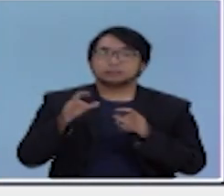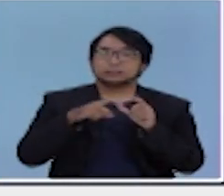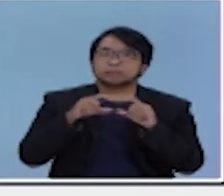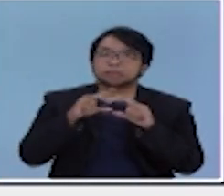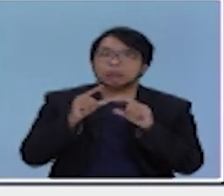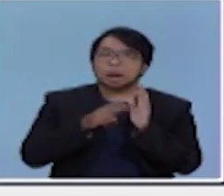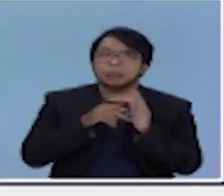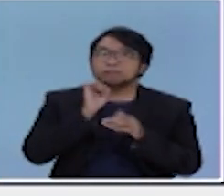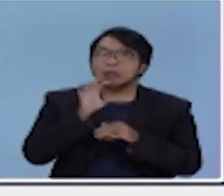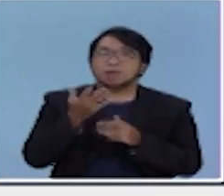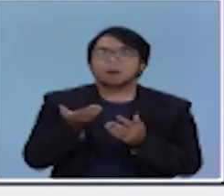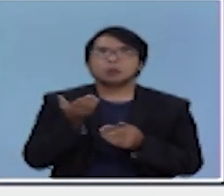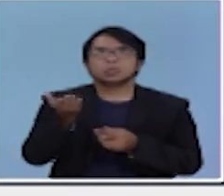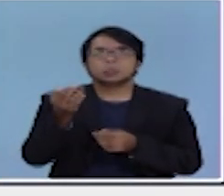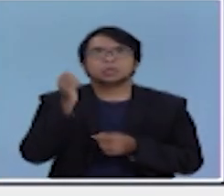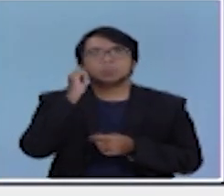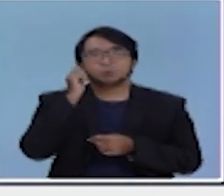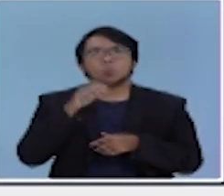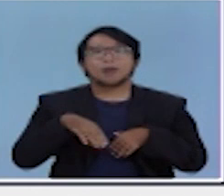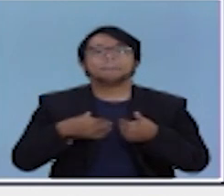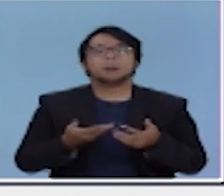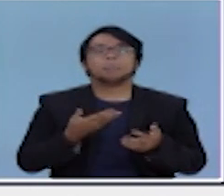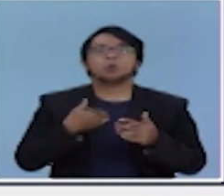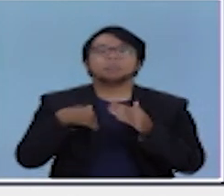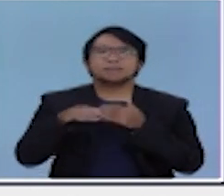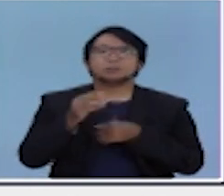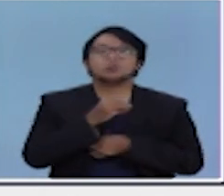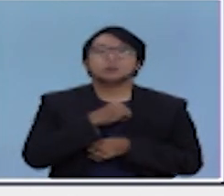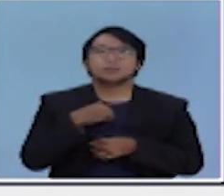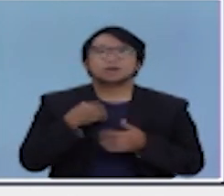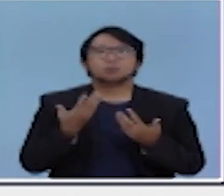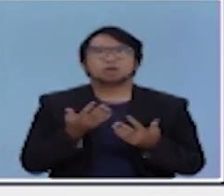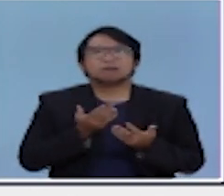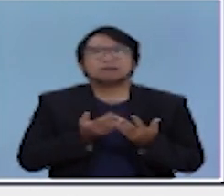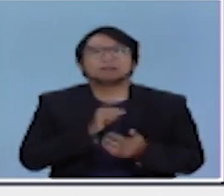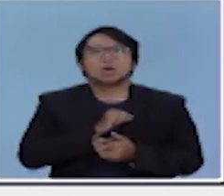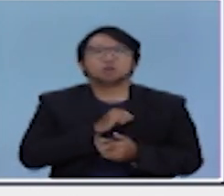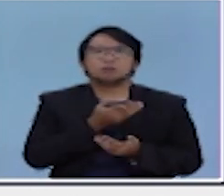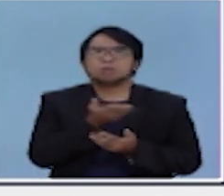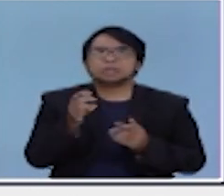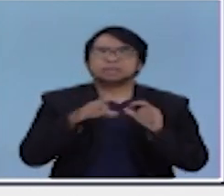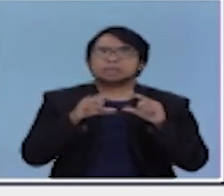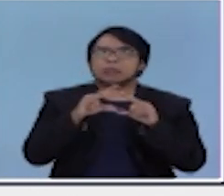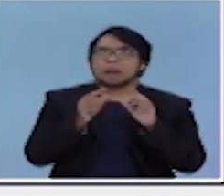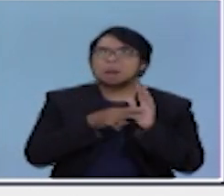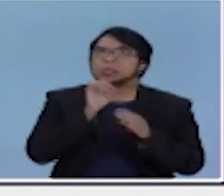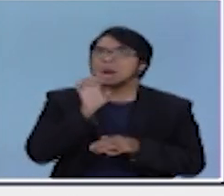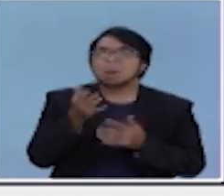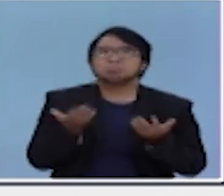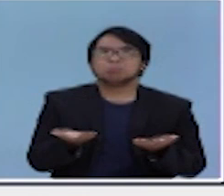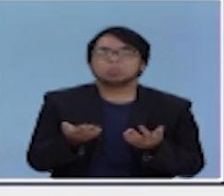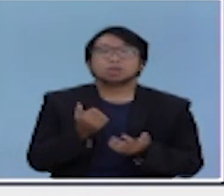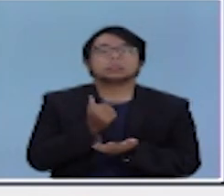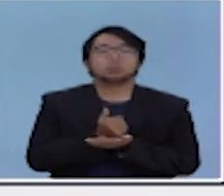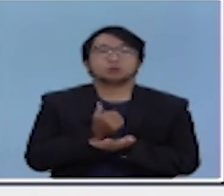luar sana mungkin ibu-ibu 21 Kepengen ke dokter untuk kontrol tapi juga takut enggak ada sarannya mungkin trehalosa Renville gini ya yang